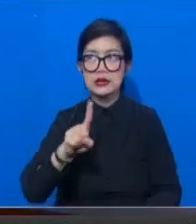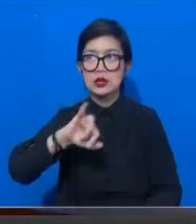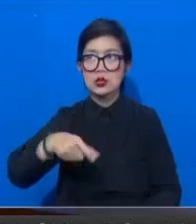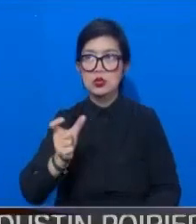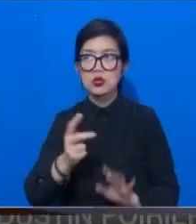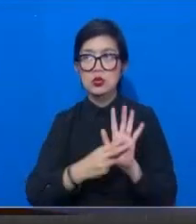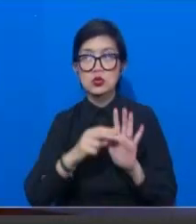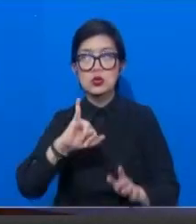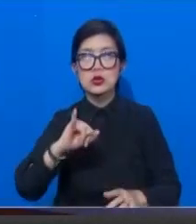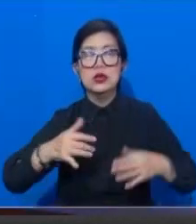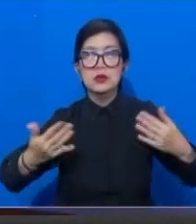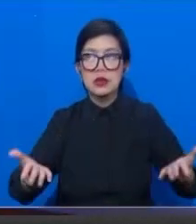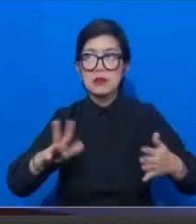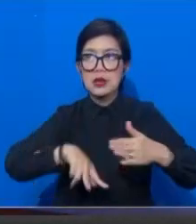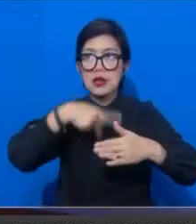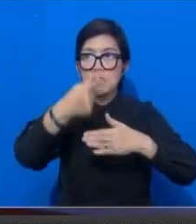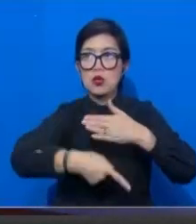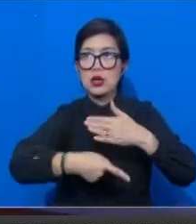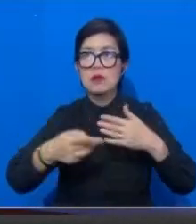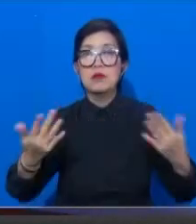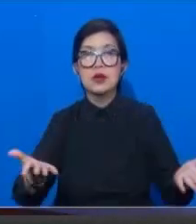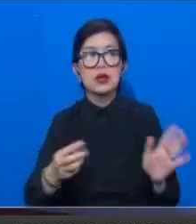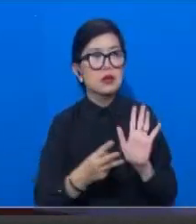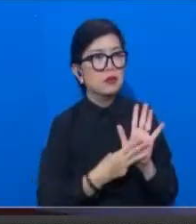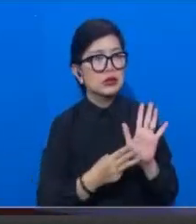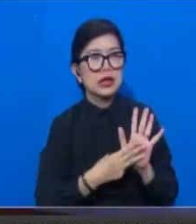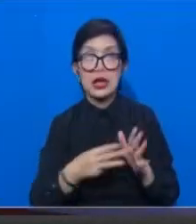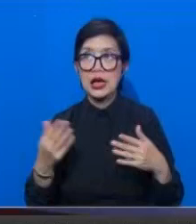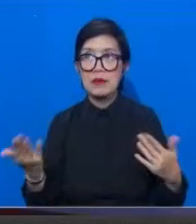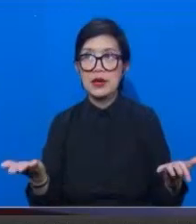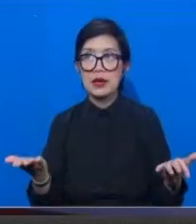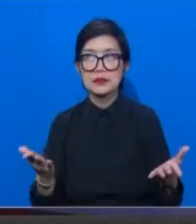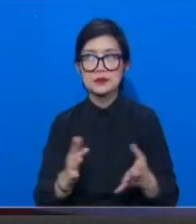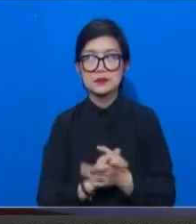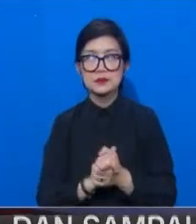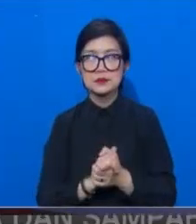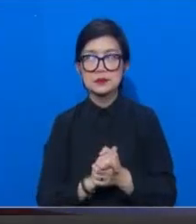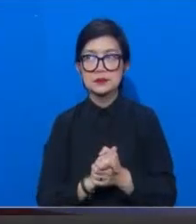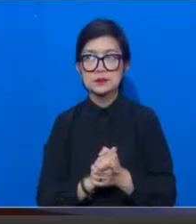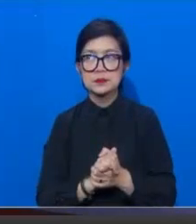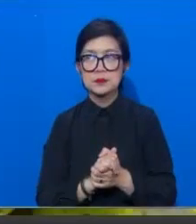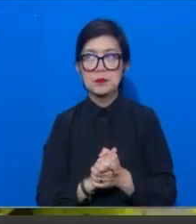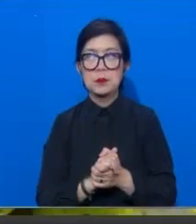digaungkan sejak tahun lalu ini dan apakah ada kendala yang terjadi di lapangan? Berikut informasinya.